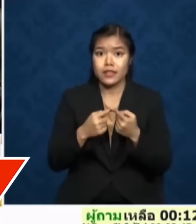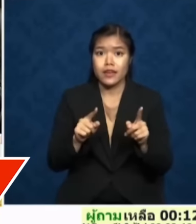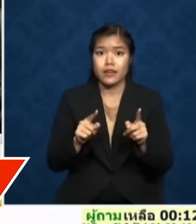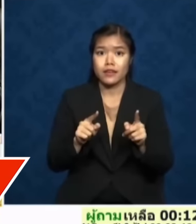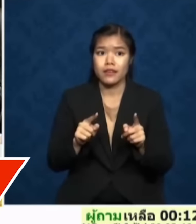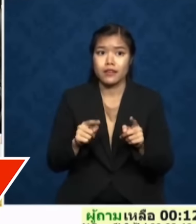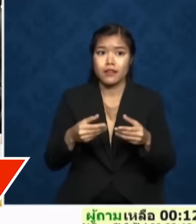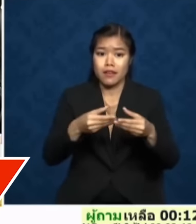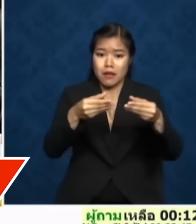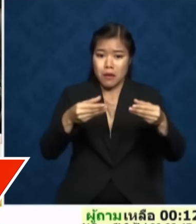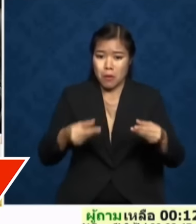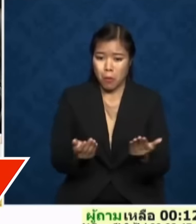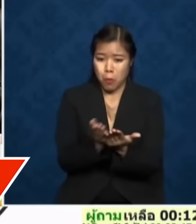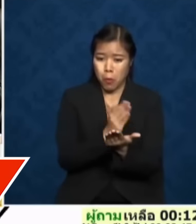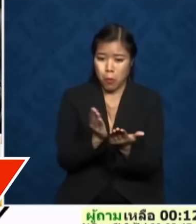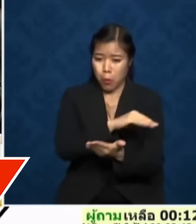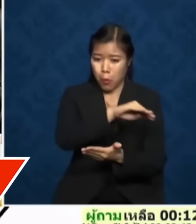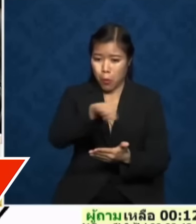ต่ห้ามทำใหม่ทั้งฉบับ